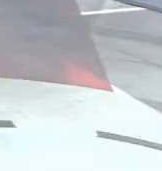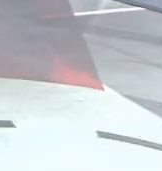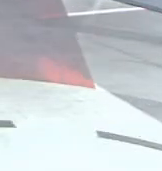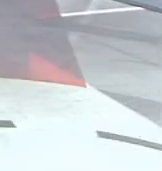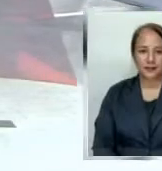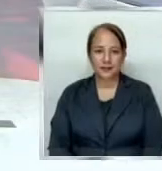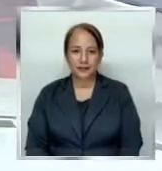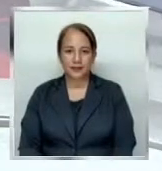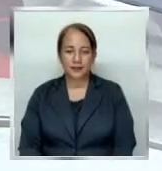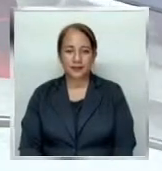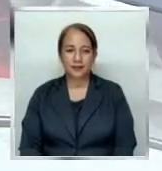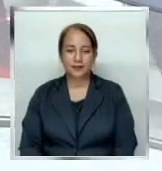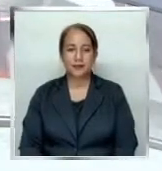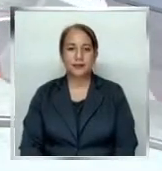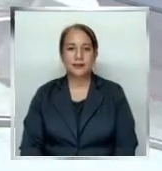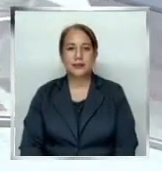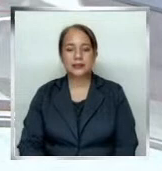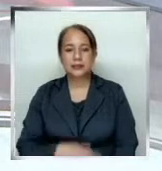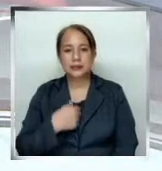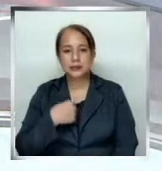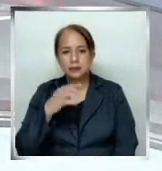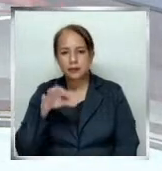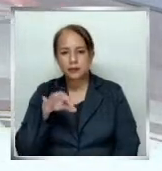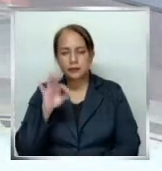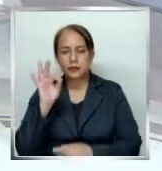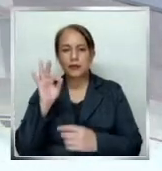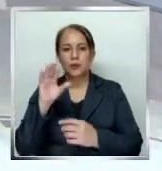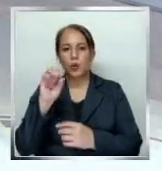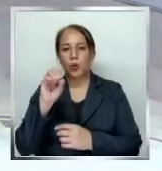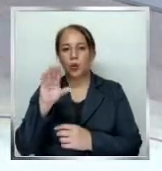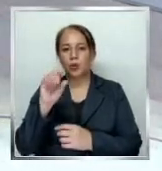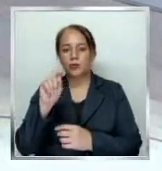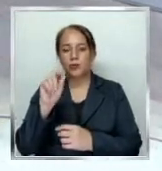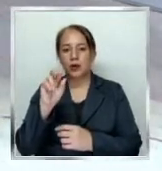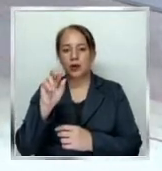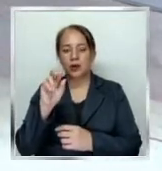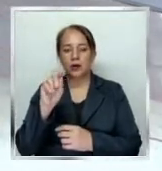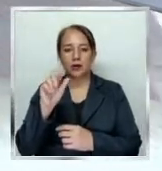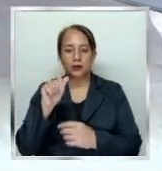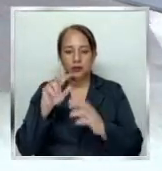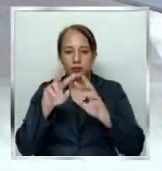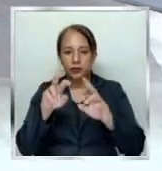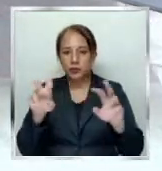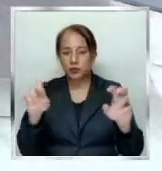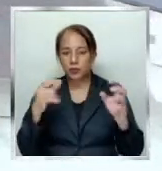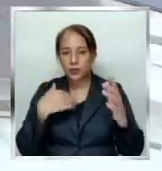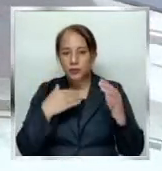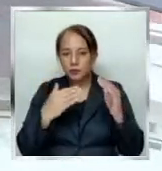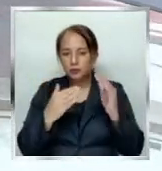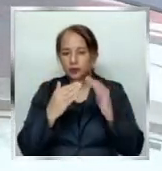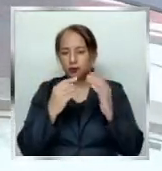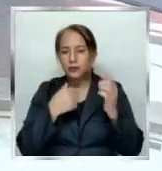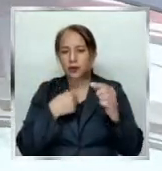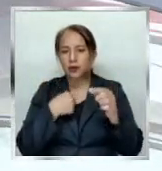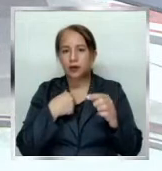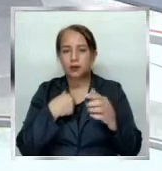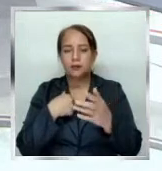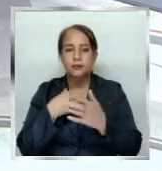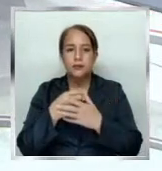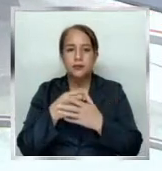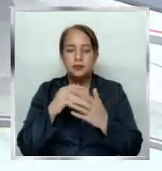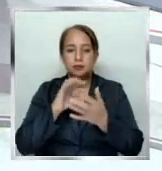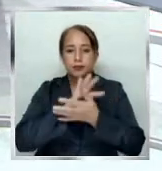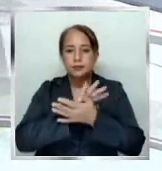Hindi po matukoy ng Okta Research kung kailan magpipik ang mga kaso ng COVID-19 sa bansa. Pero sa kanilang pagtaya,